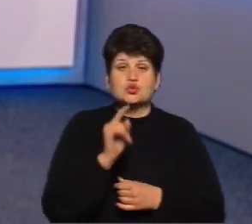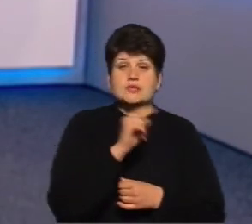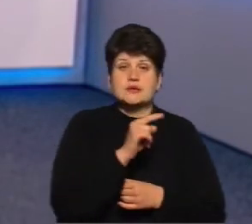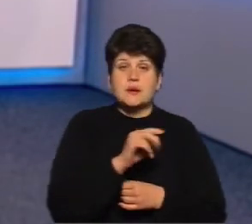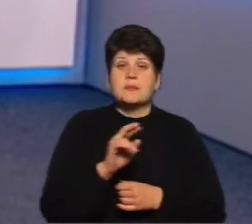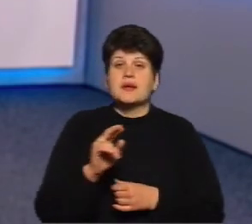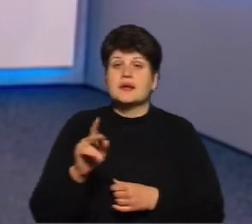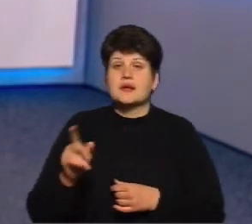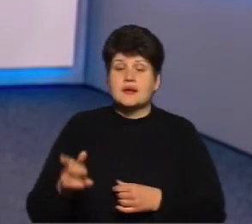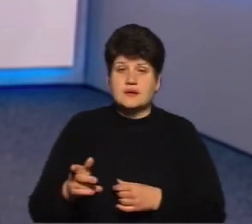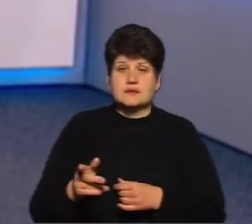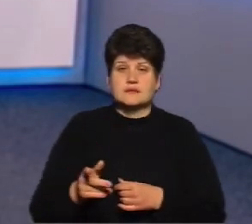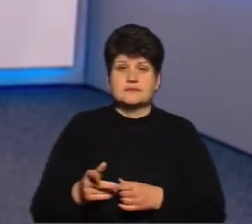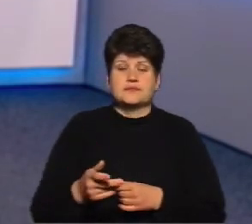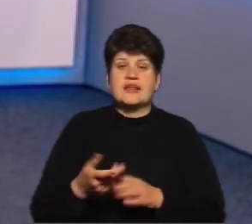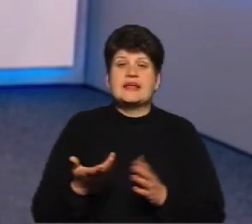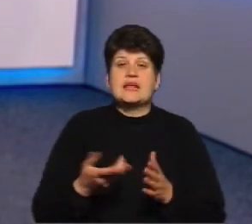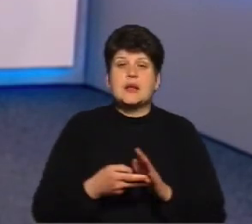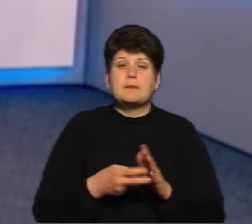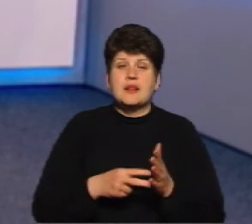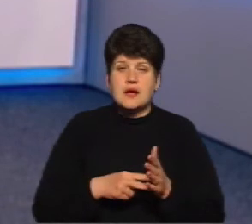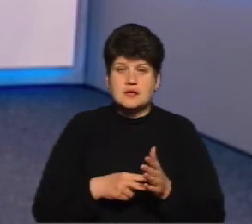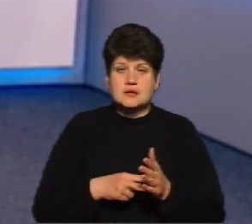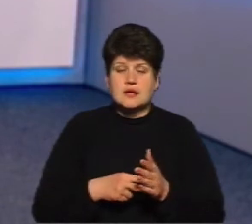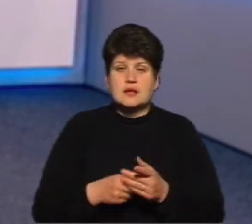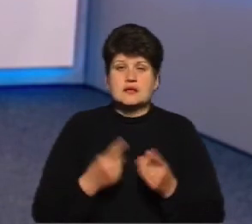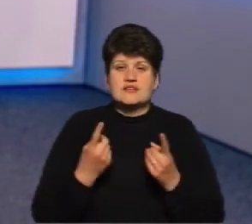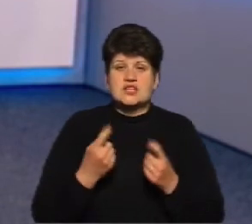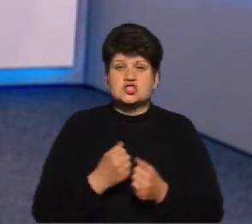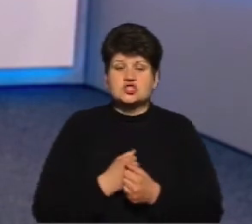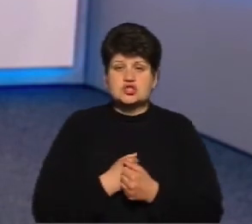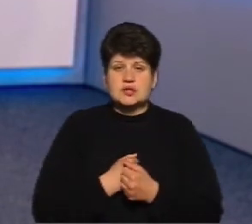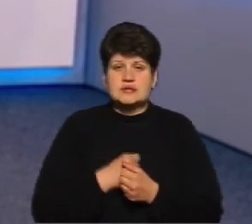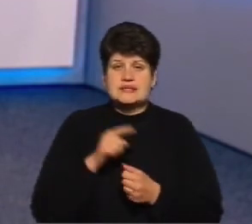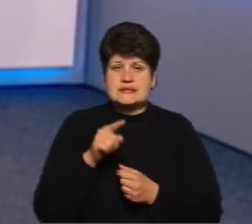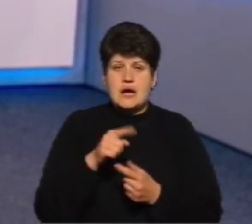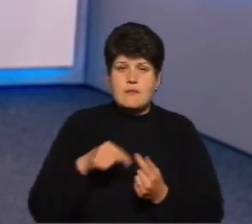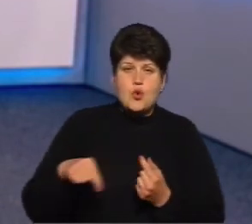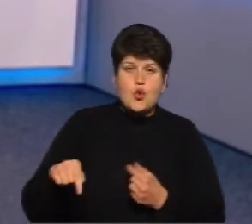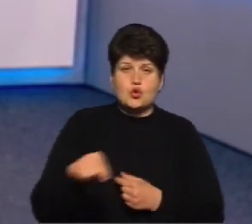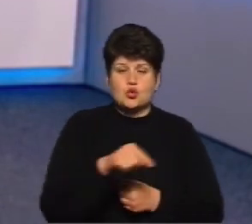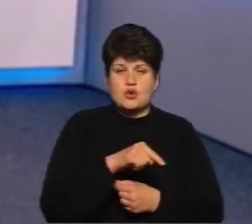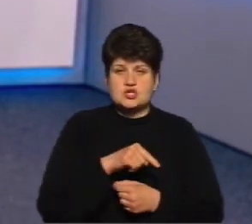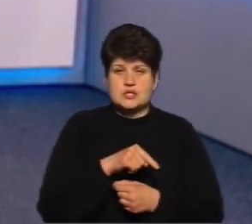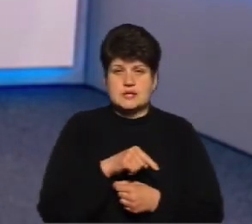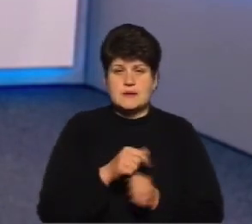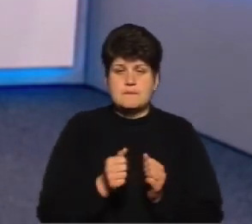там плани. Знову ж таки, на превеликий жаль, там оточення біля